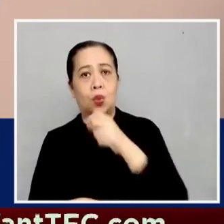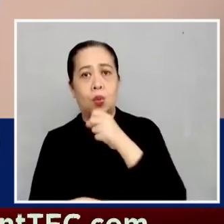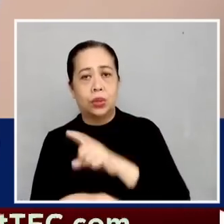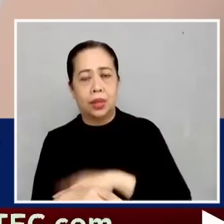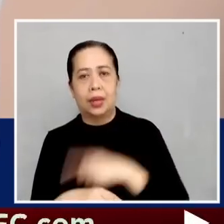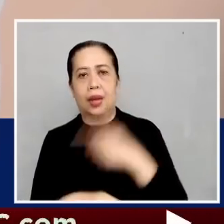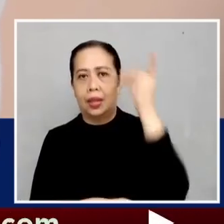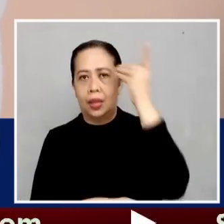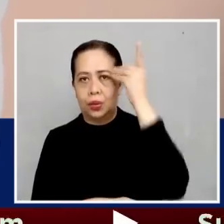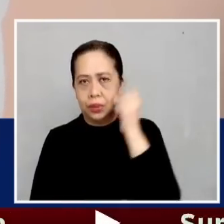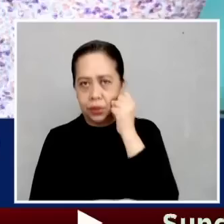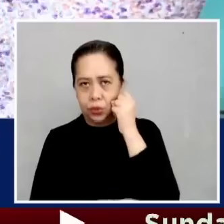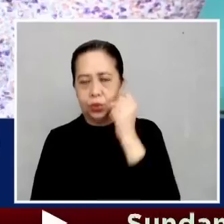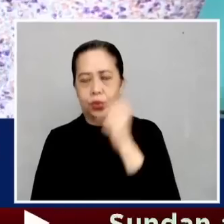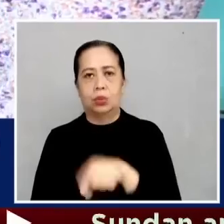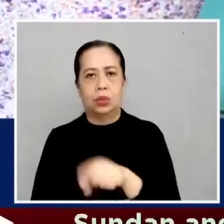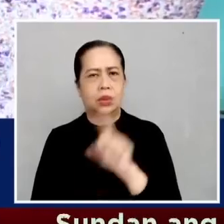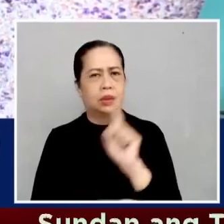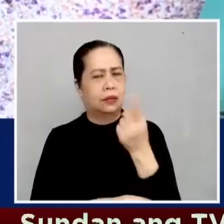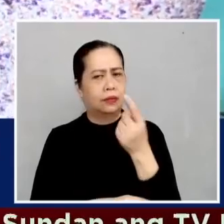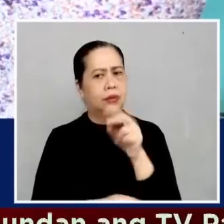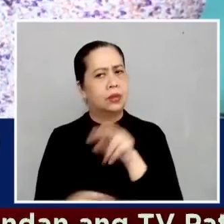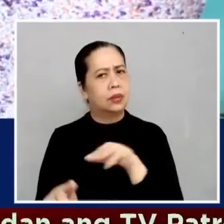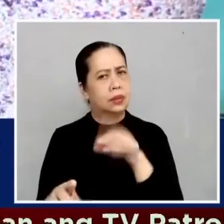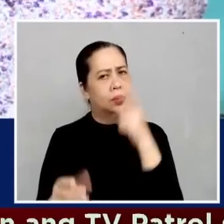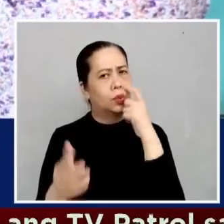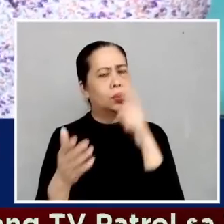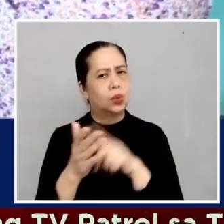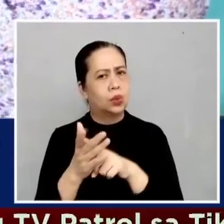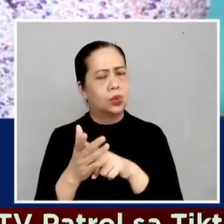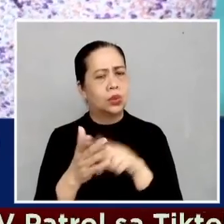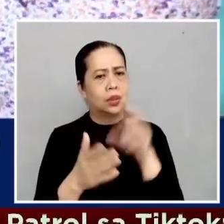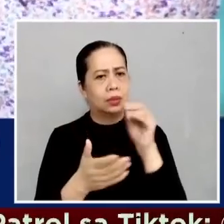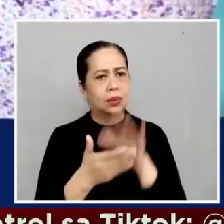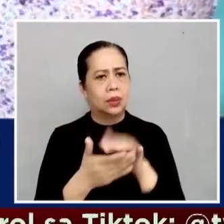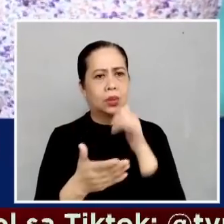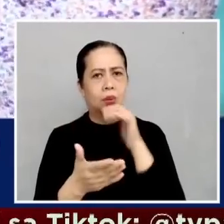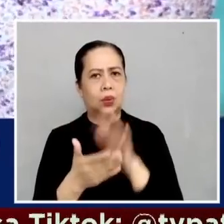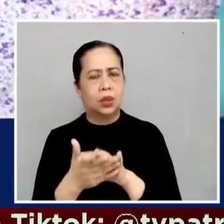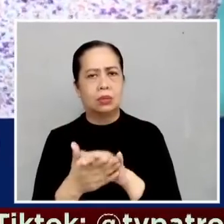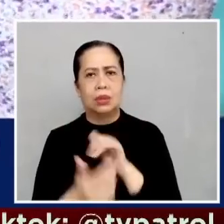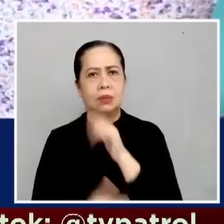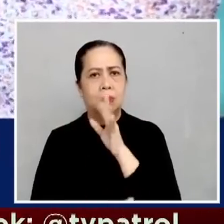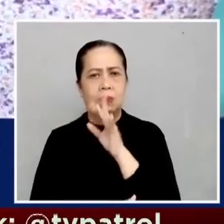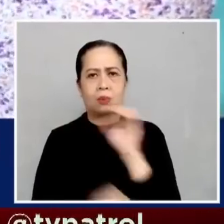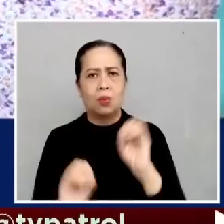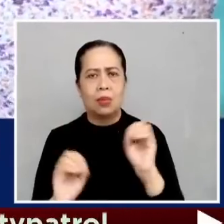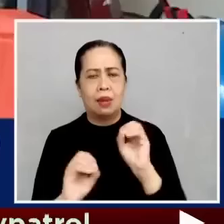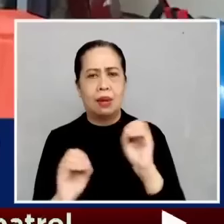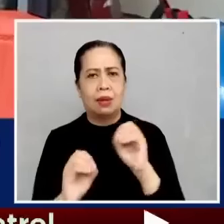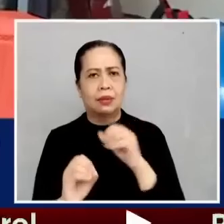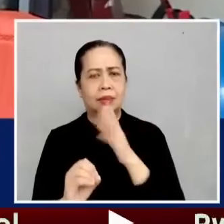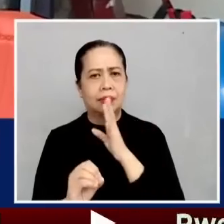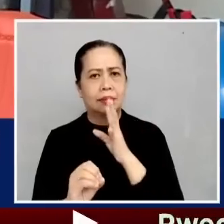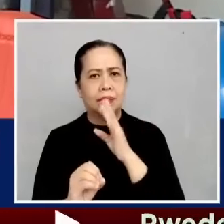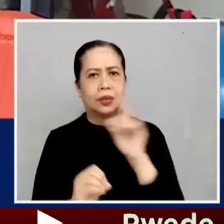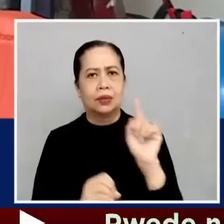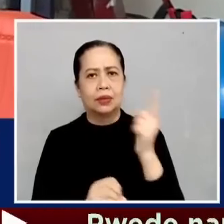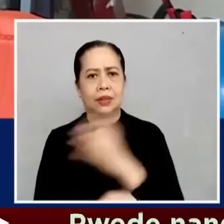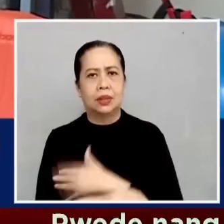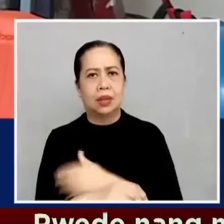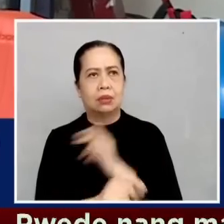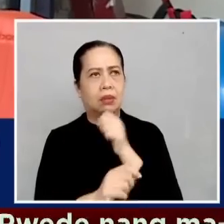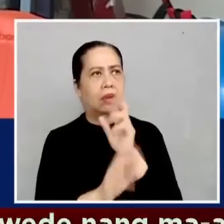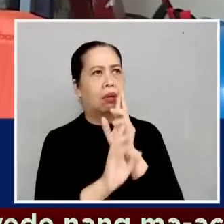na lalaking anak. Noong una pa lang, napansin na nilang mag-asawa na nonverbal ang kanilang unika iha. Hindi sumasagot